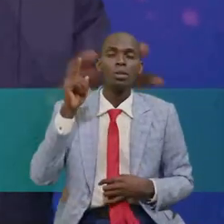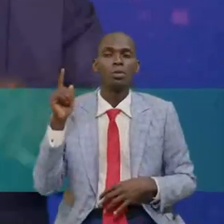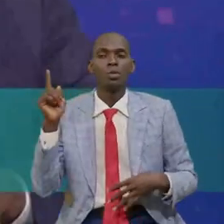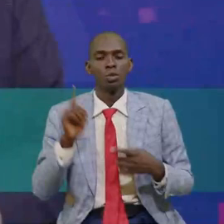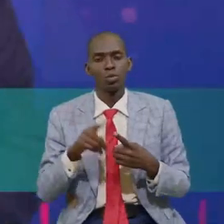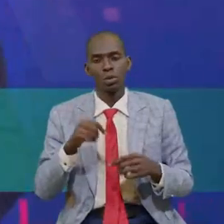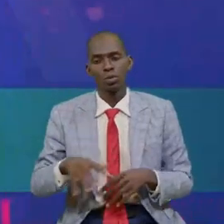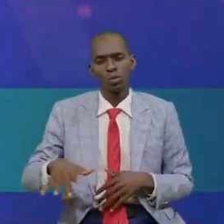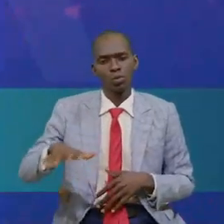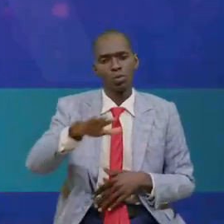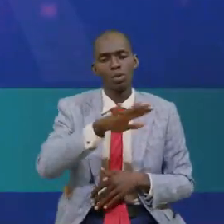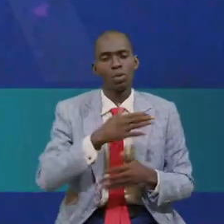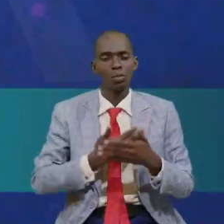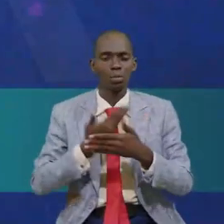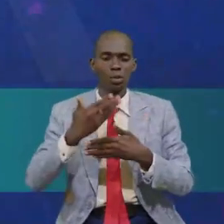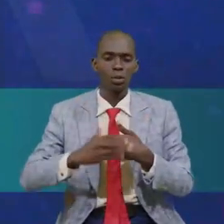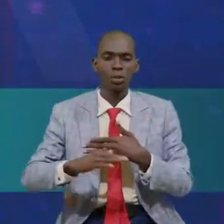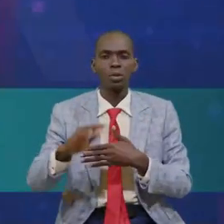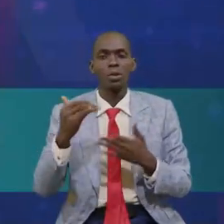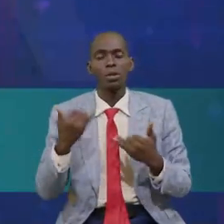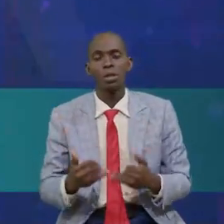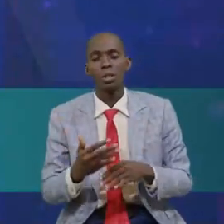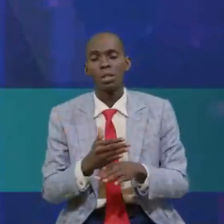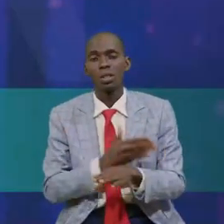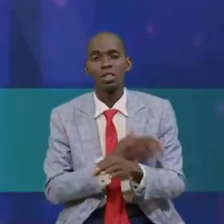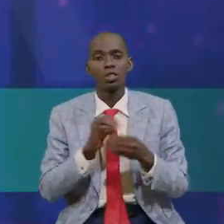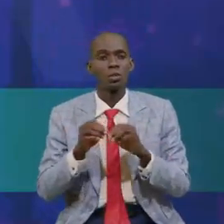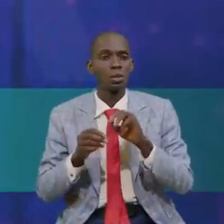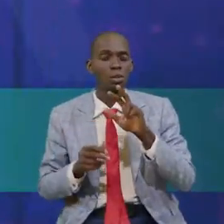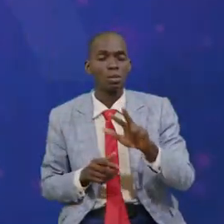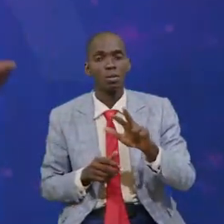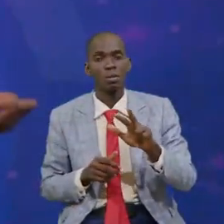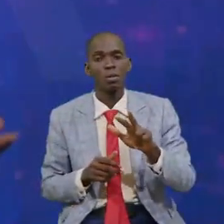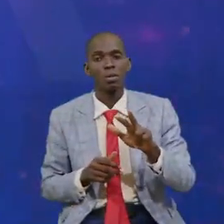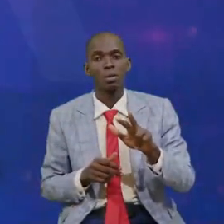régions au-delà. Troisième élément,